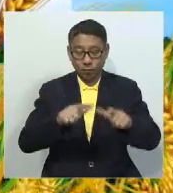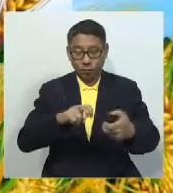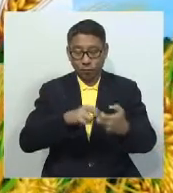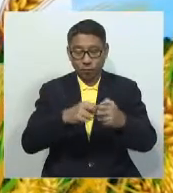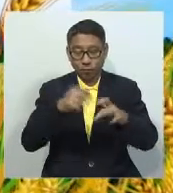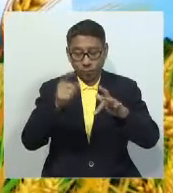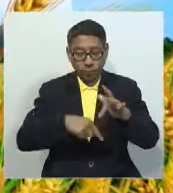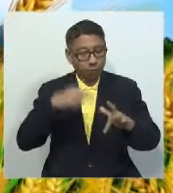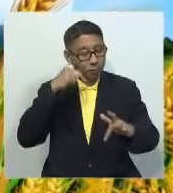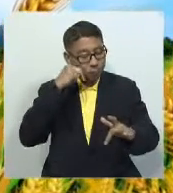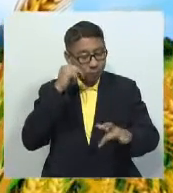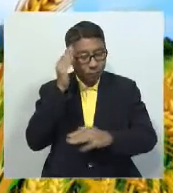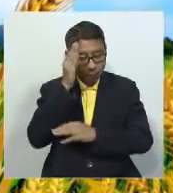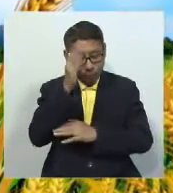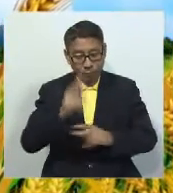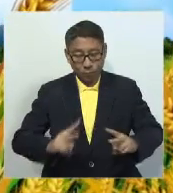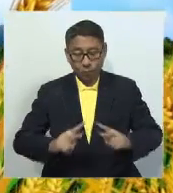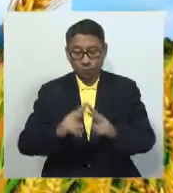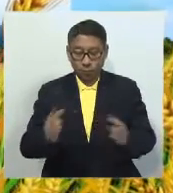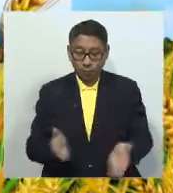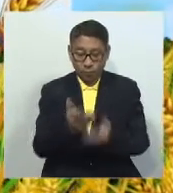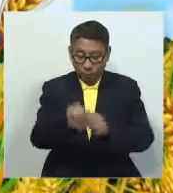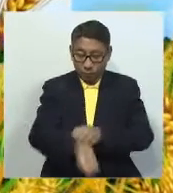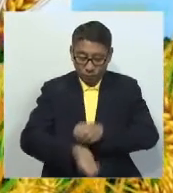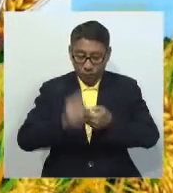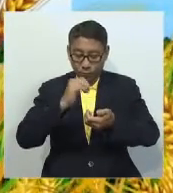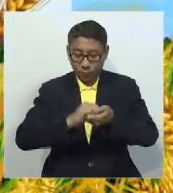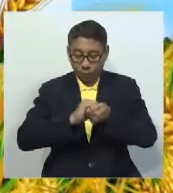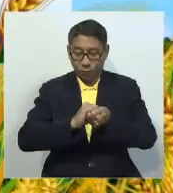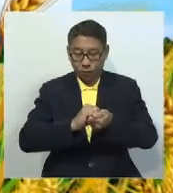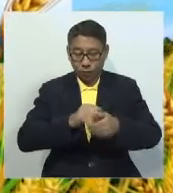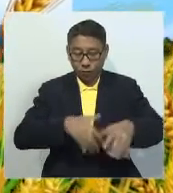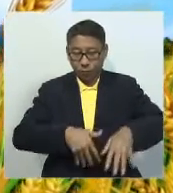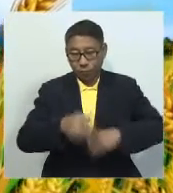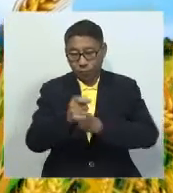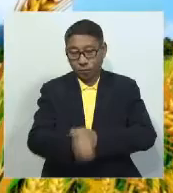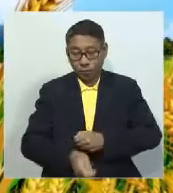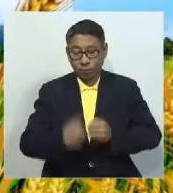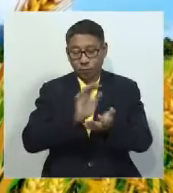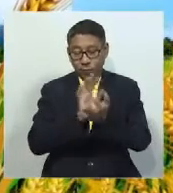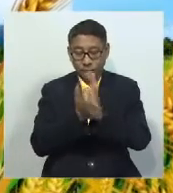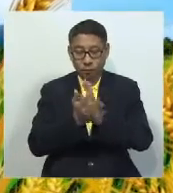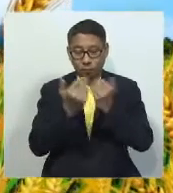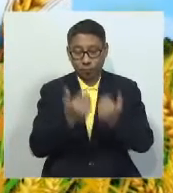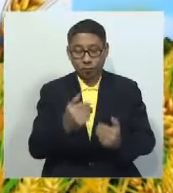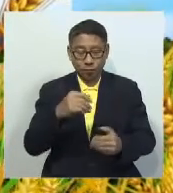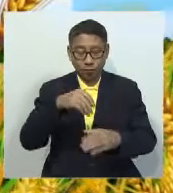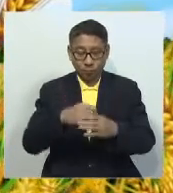ที่จะขาดแคลนน้ำในอนาคตกรมส่งเสริมการเกษตรจึงขอความร่วมมือพี่น้องเกษตรกรเปลี่ยนมาปลูกพืช